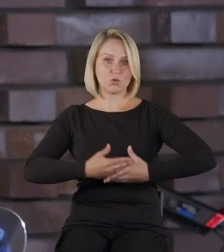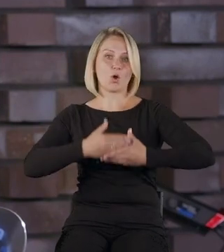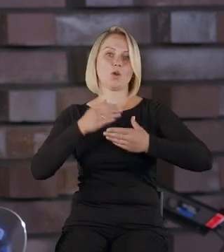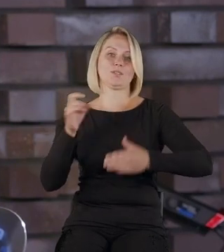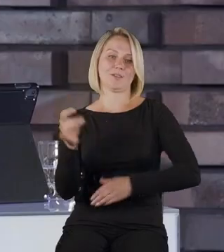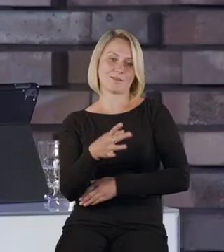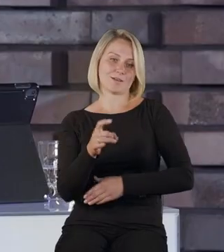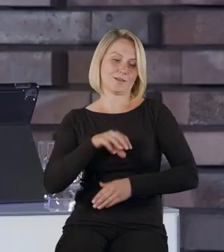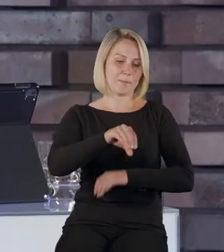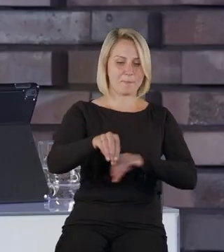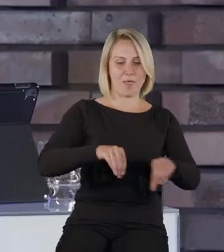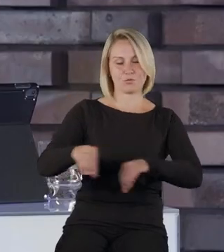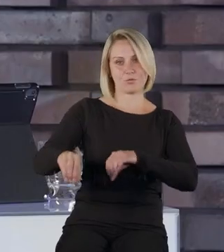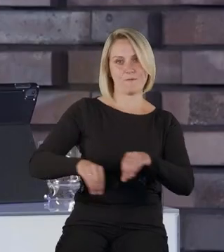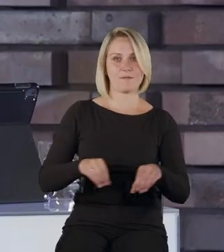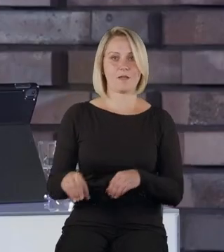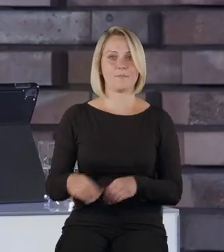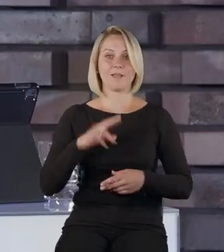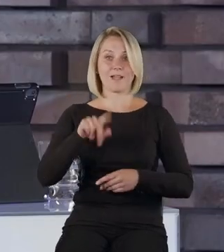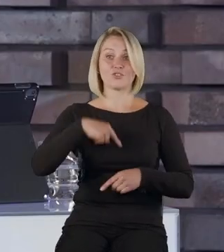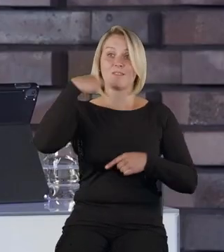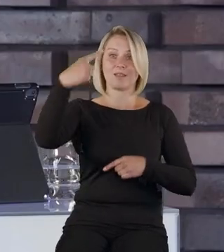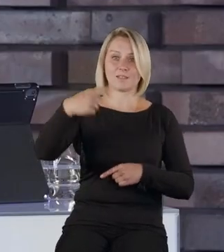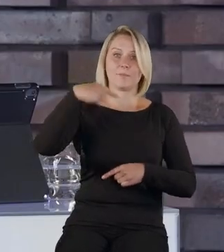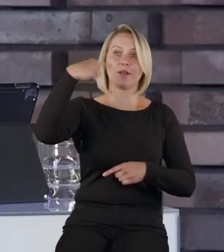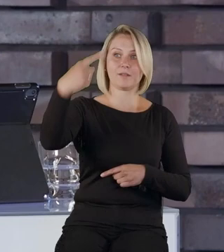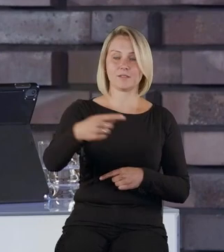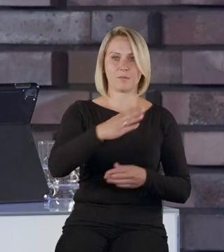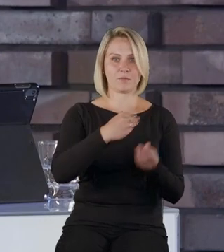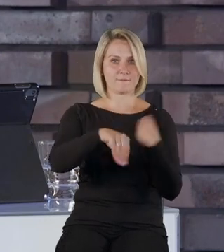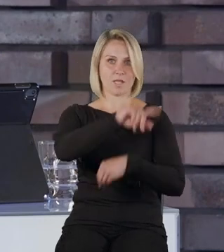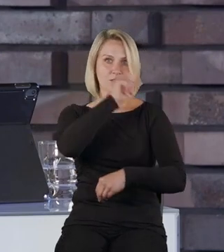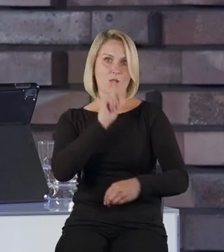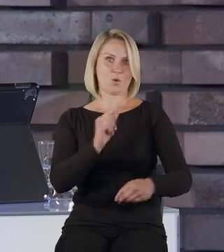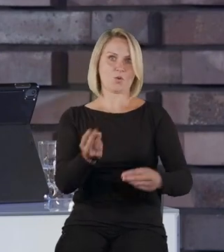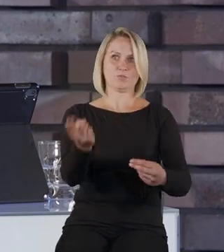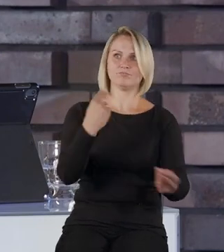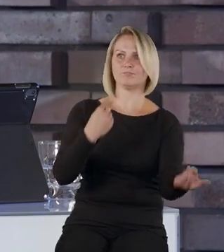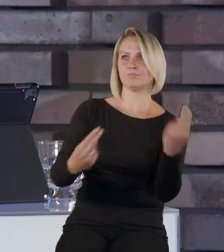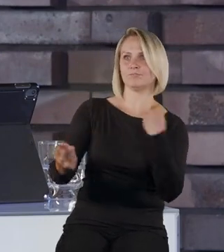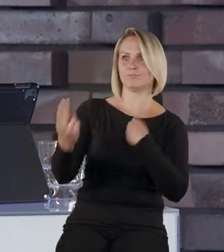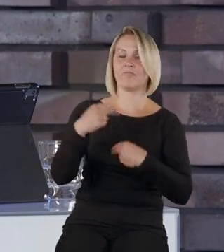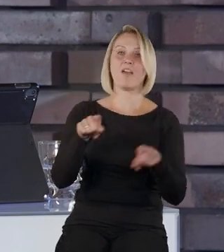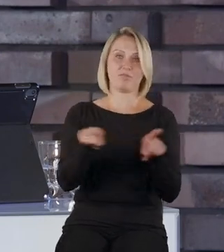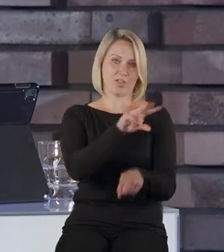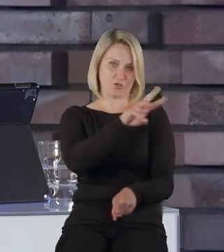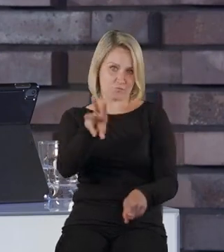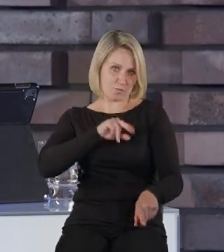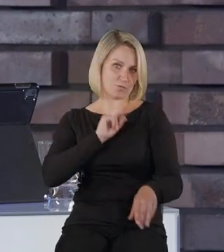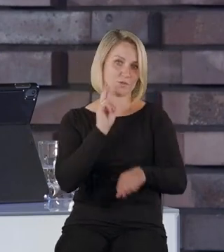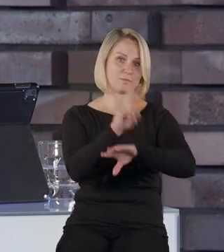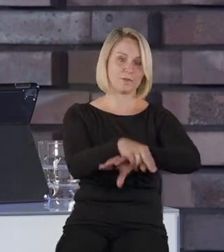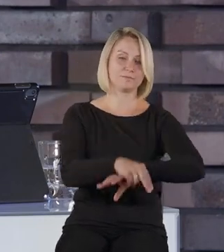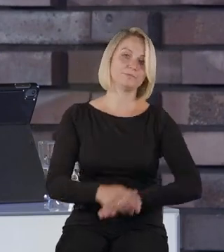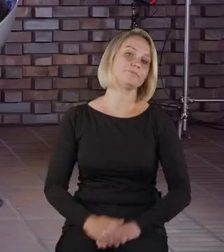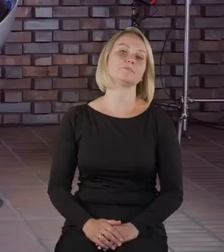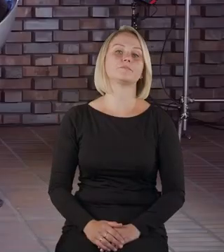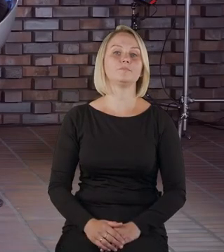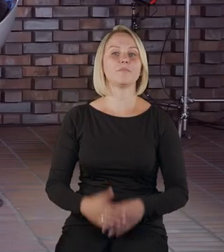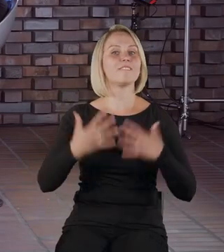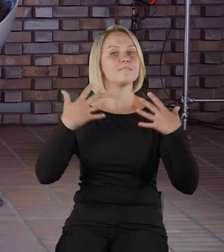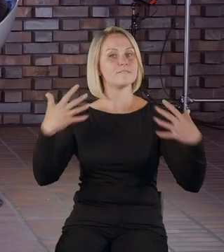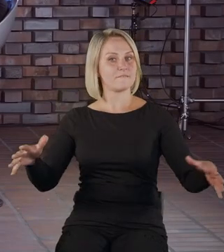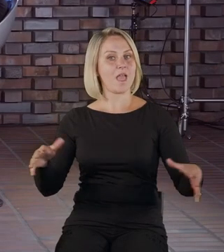typu gier. Każda kolejna edycja przyciąga coraz większe grono odbiorców, do którego możecie dołączyć także Wy. Wielkie